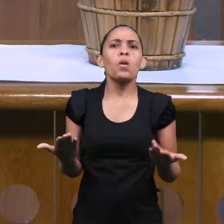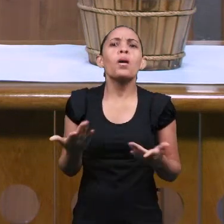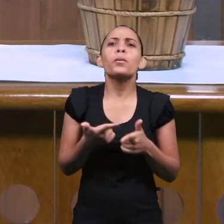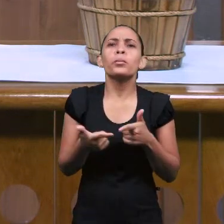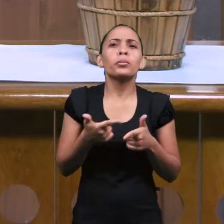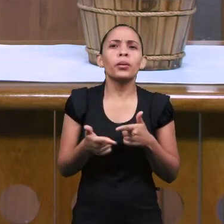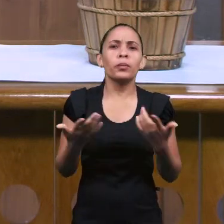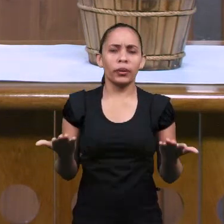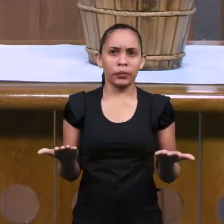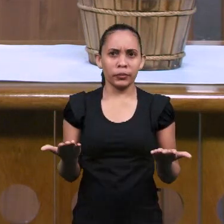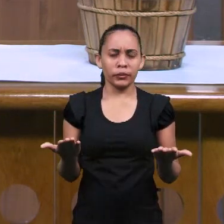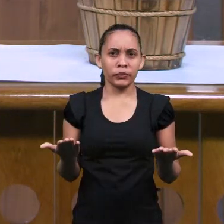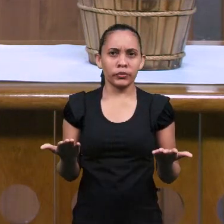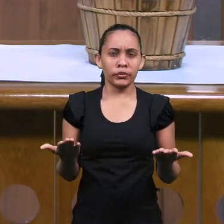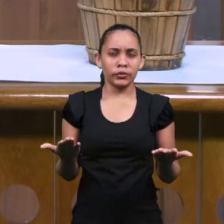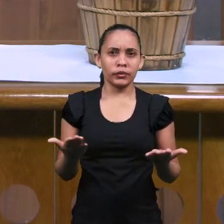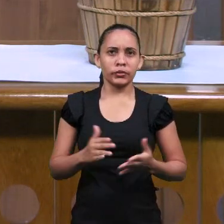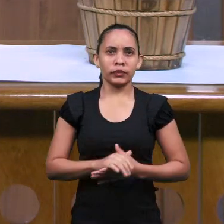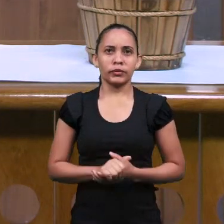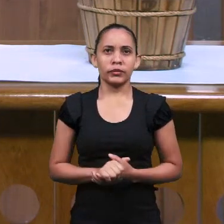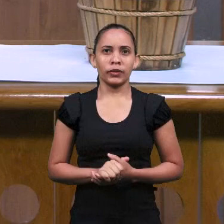est le problème? Non.